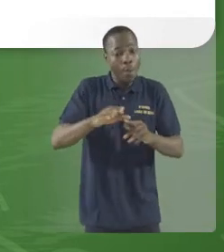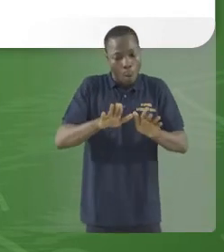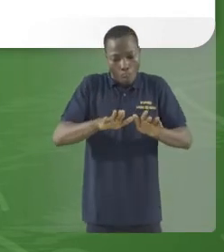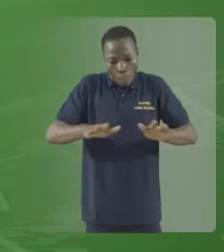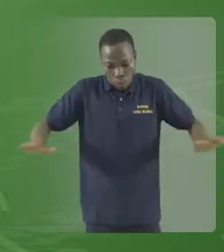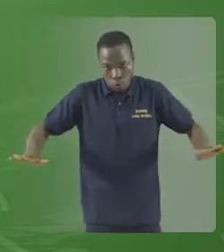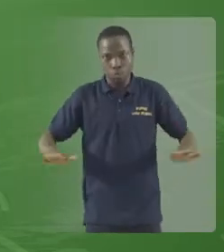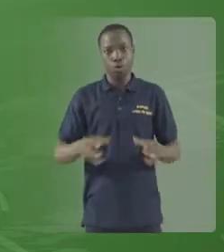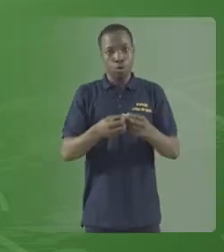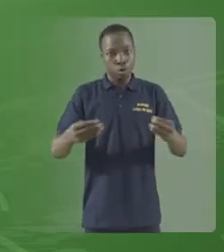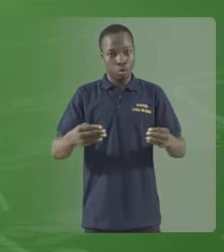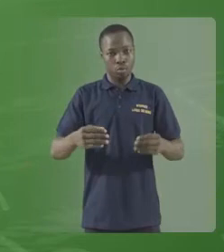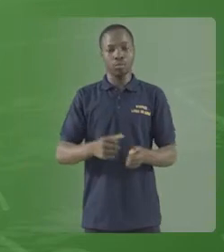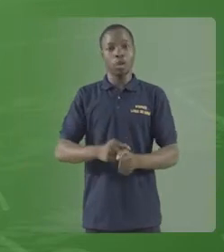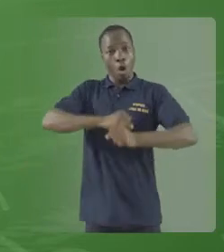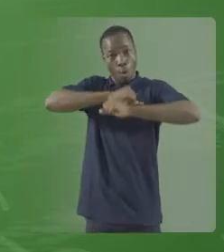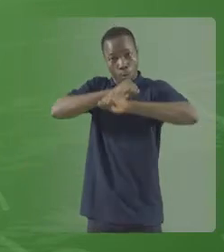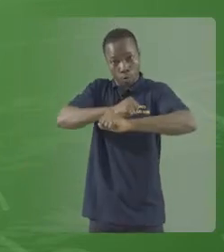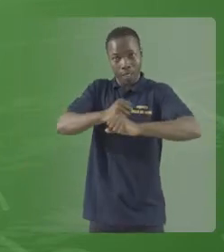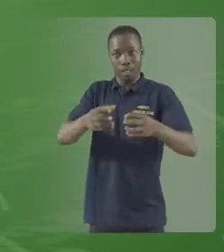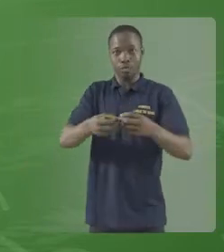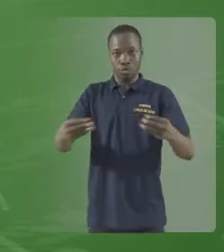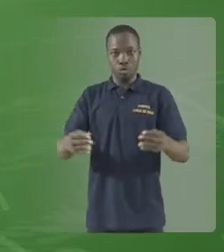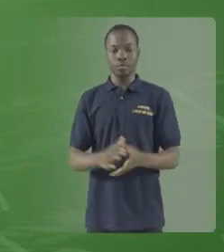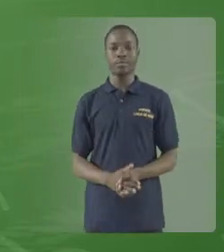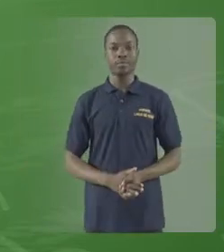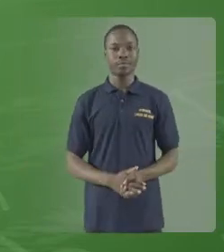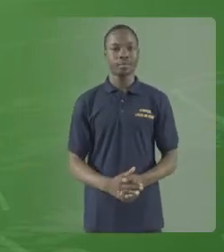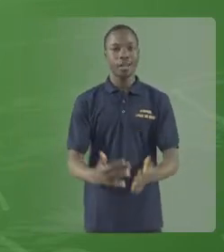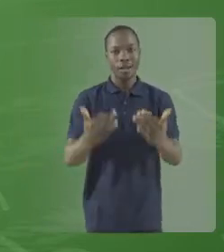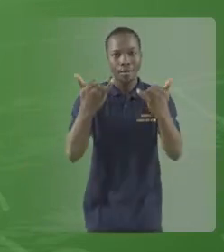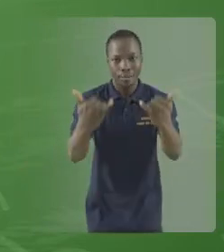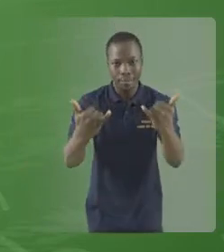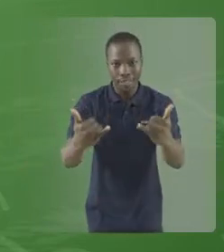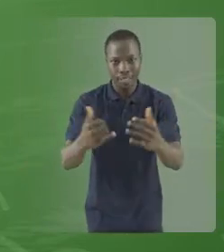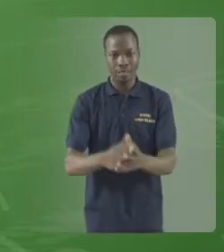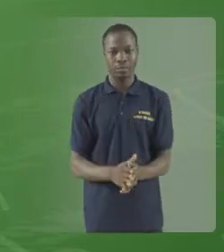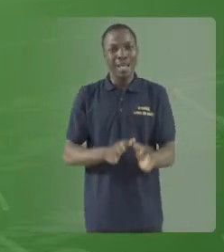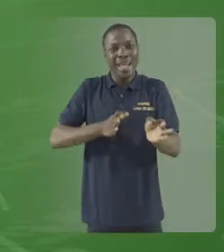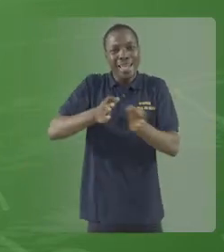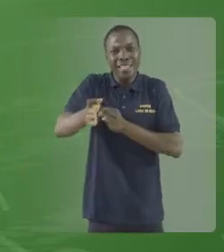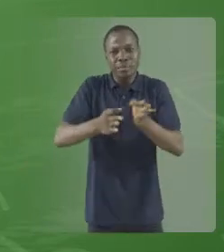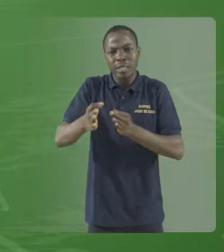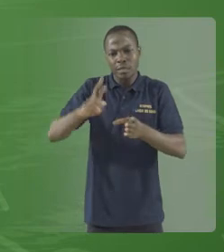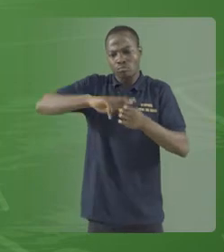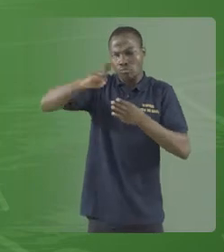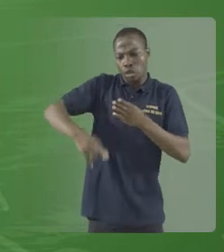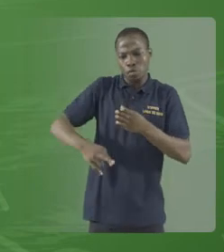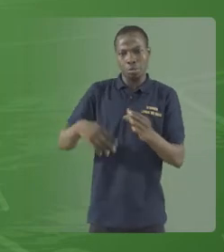Ainsi, faites l'analyse, nous allons interpréter ces résultats que nous avons obtenus.